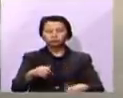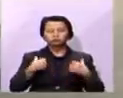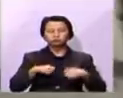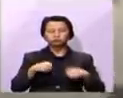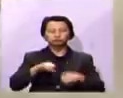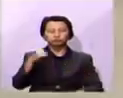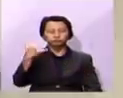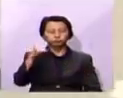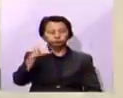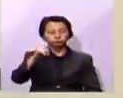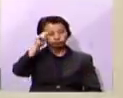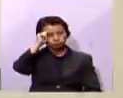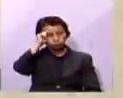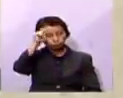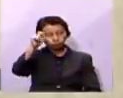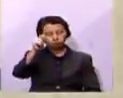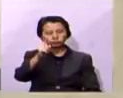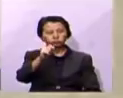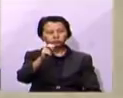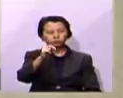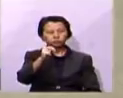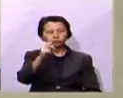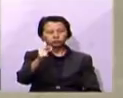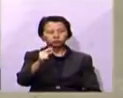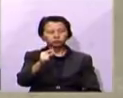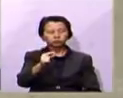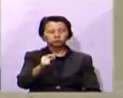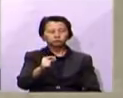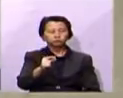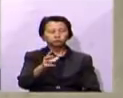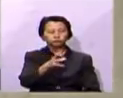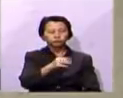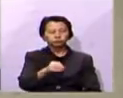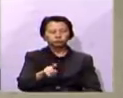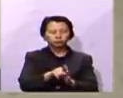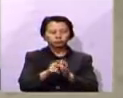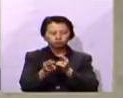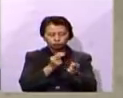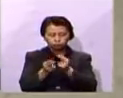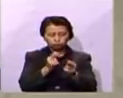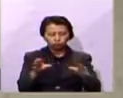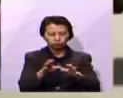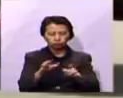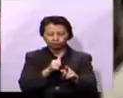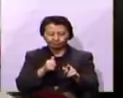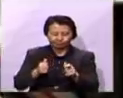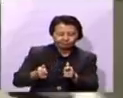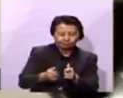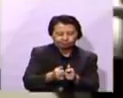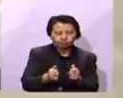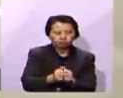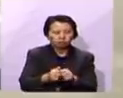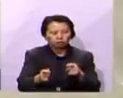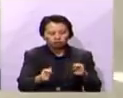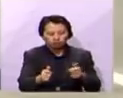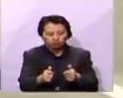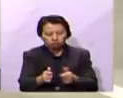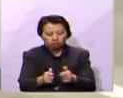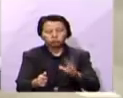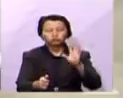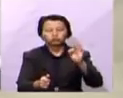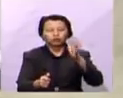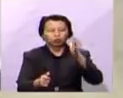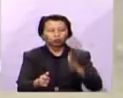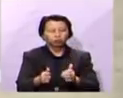pelumba Terengganu Cycling Team TSG Artem Ovechkin berusaha melakukan attack sambil diekori 9 pelumba